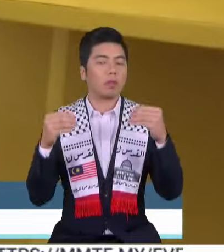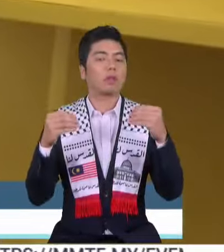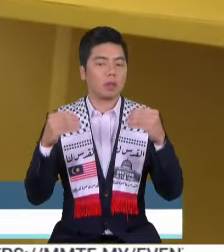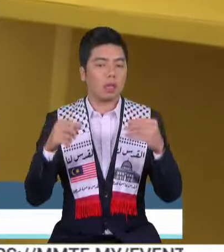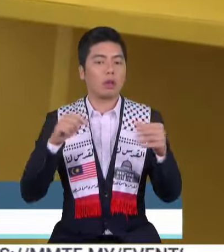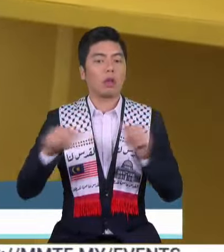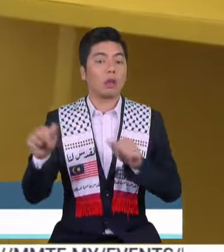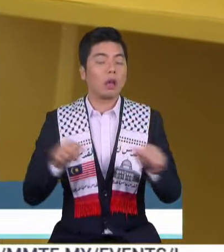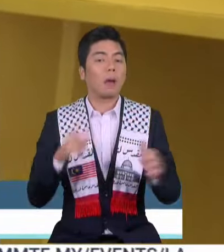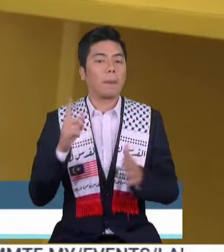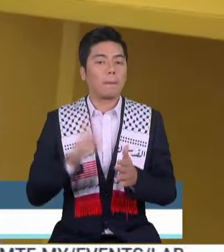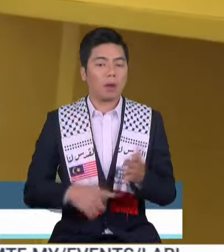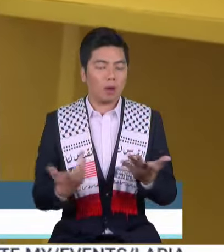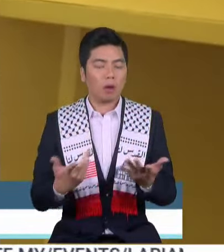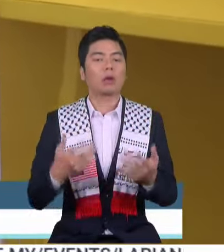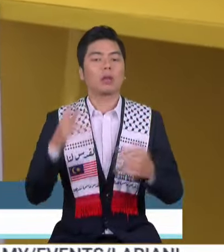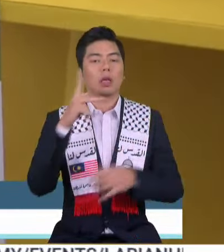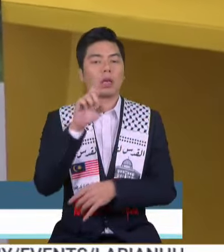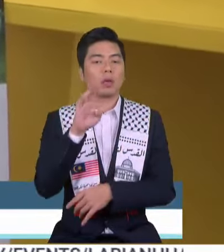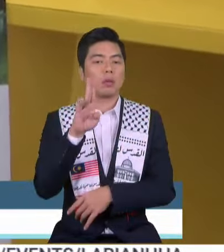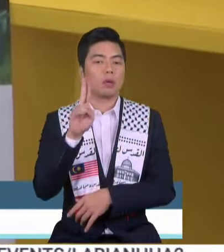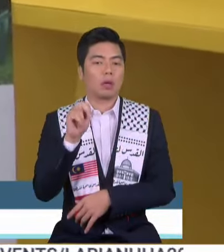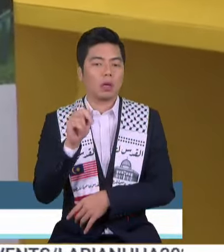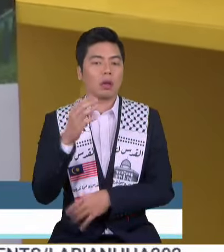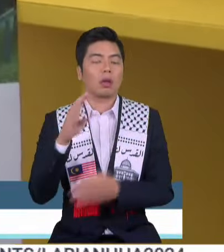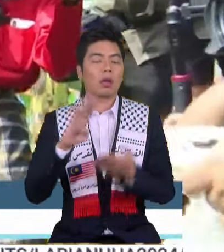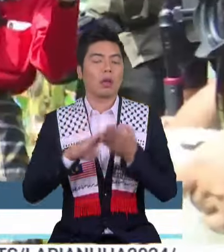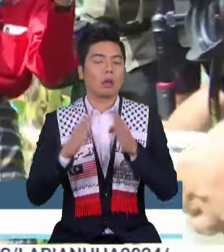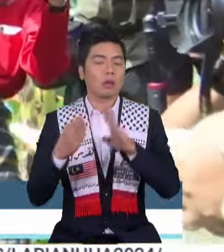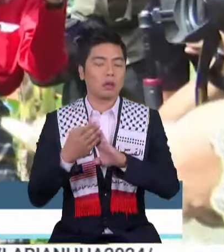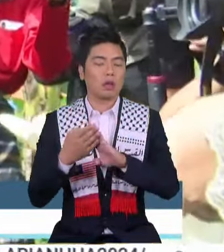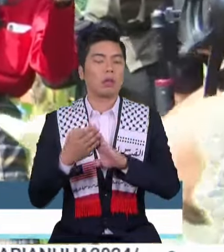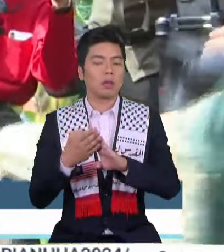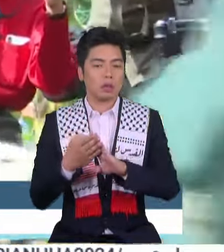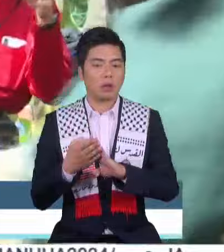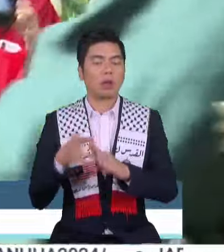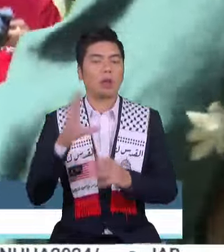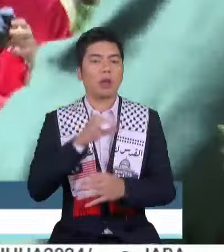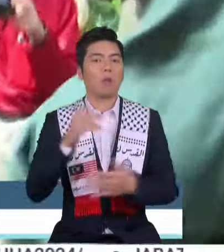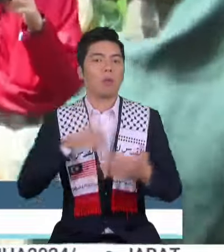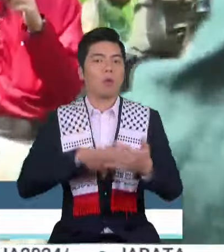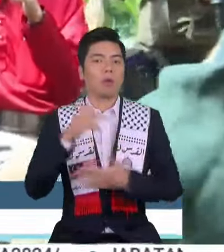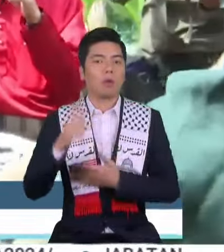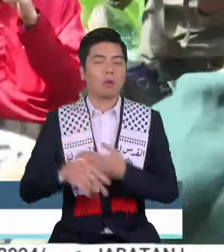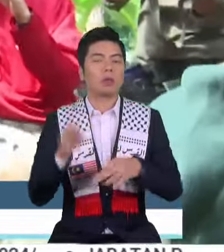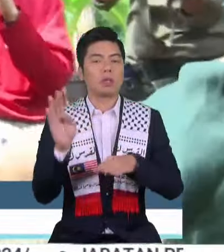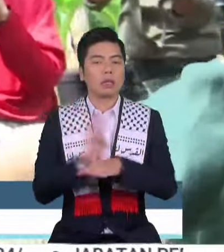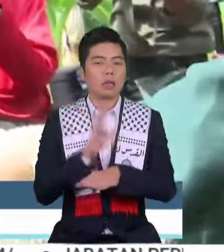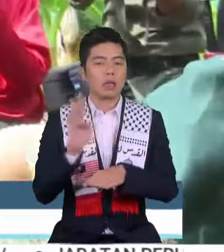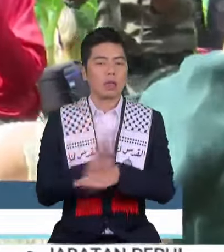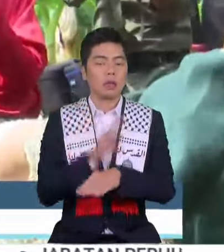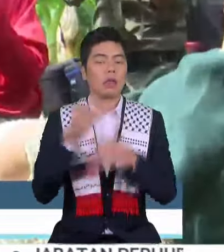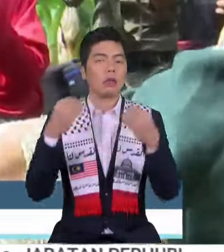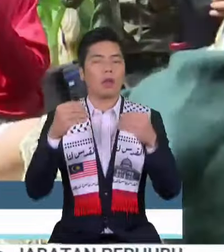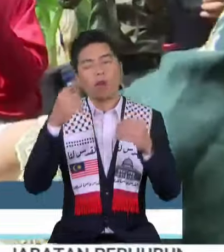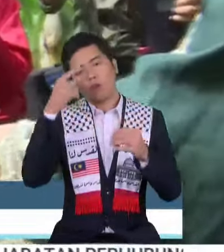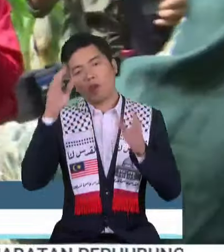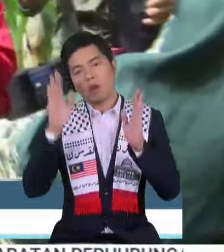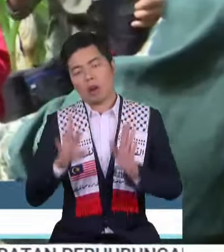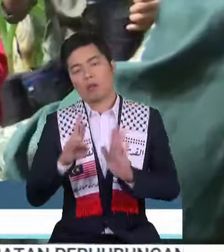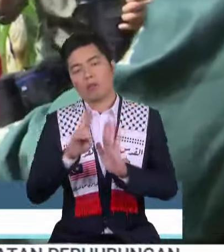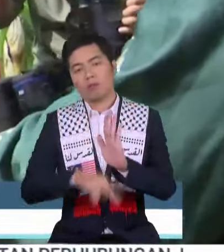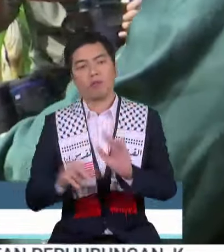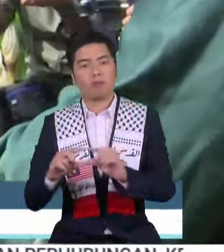dilaksana termasuklah kebun dapur komuniti, latihan kepimpinan belia dan program usahawan komuniti berpendapatan rendah.